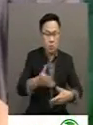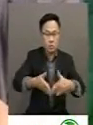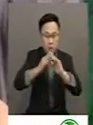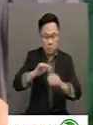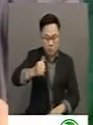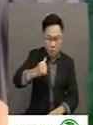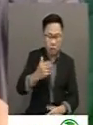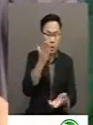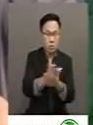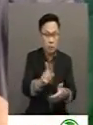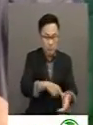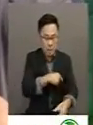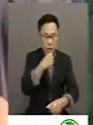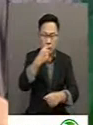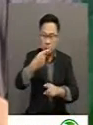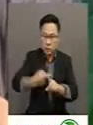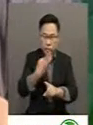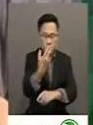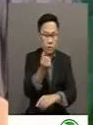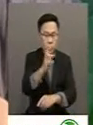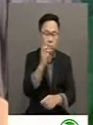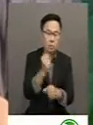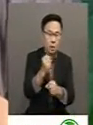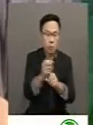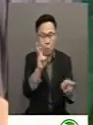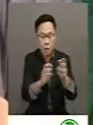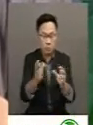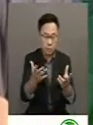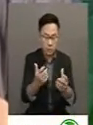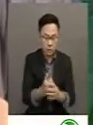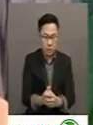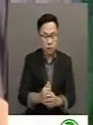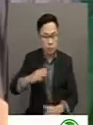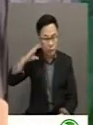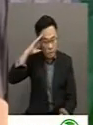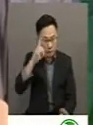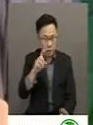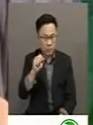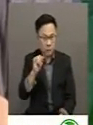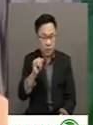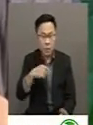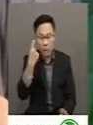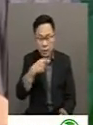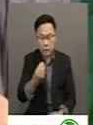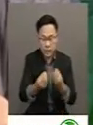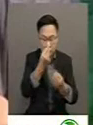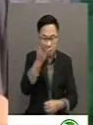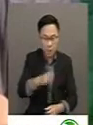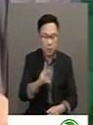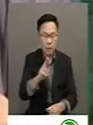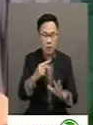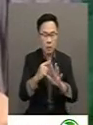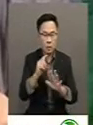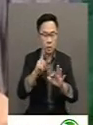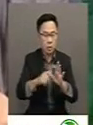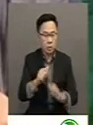างหยุดงานตั้งแต่วันที่16กุมภาพันธ์ที่ผ่านมาแล้วแล้วก็พูดถึงว่าทหาร DSI นี้จะมีใครที่ถือใบกระท่อมเข้ามาให้กับเ